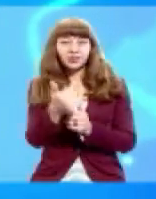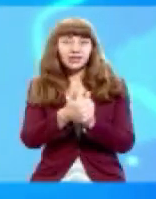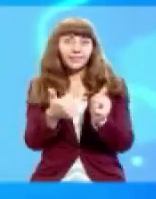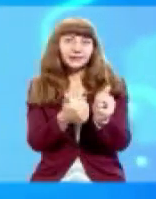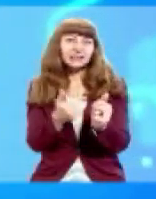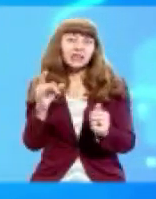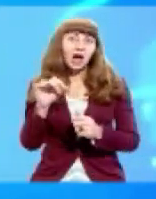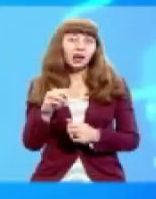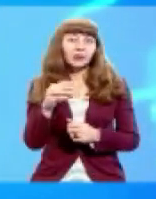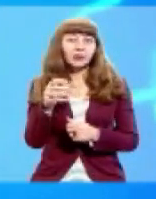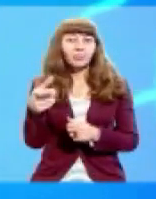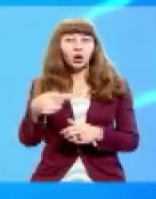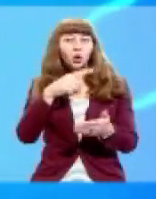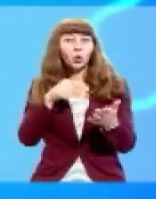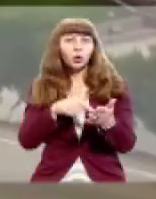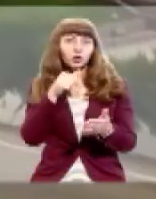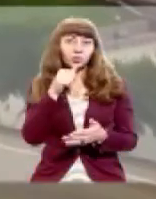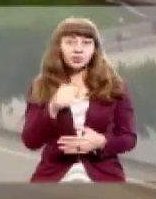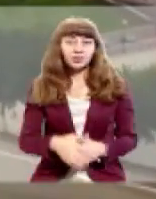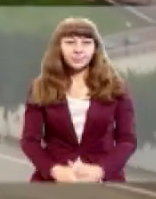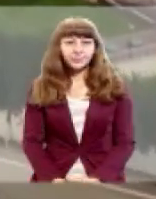орынбасары. Толығырақ келесі бейнематериалда.